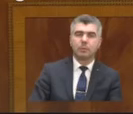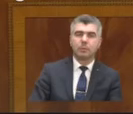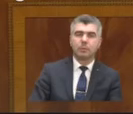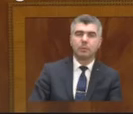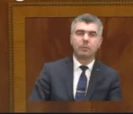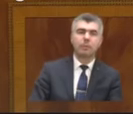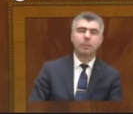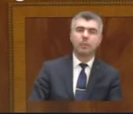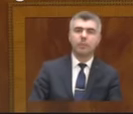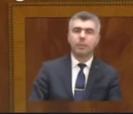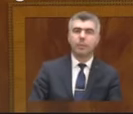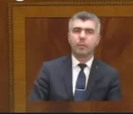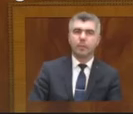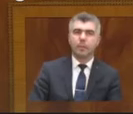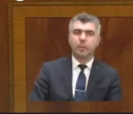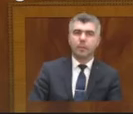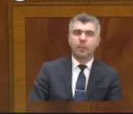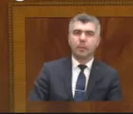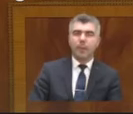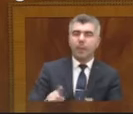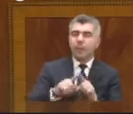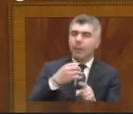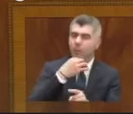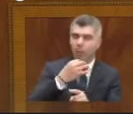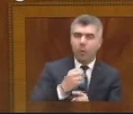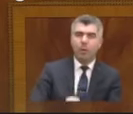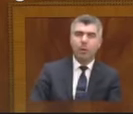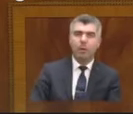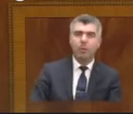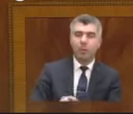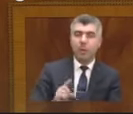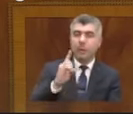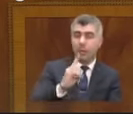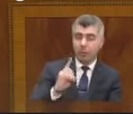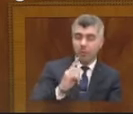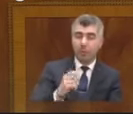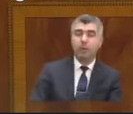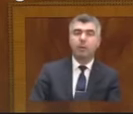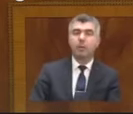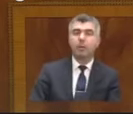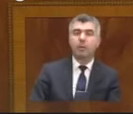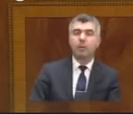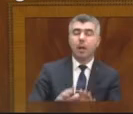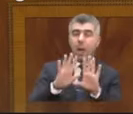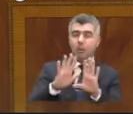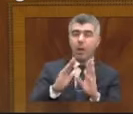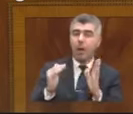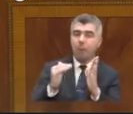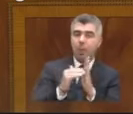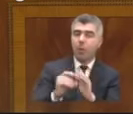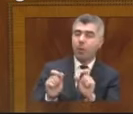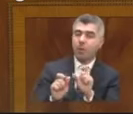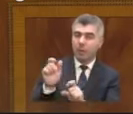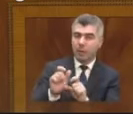ما كاين. شوف دابا بالله عليك، غادي نجيو حنا في ديسمبر وغادي ناخذوا 10 ديال المليون ديال